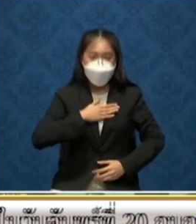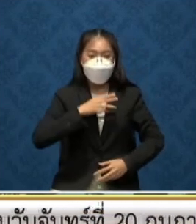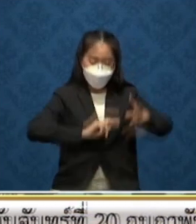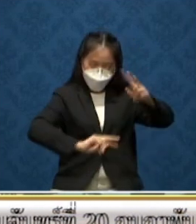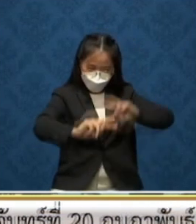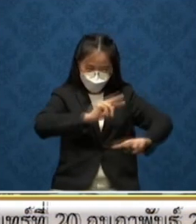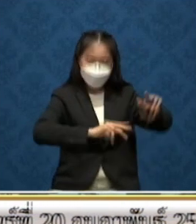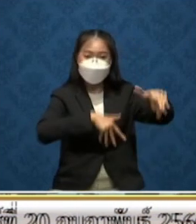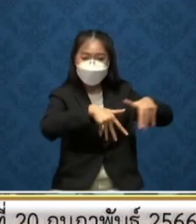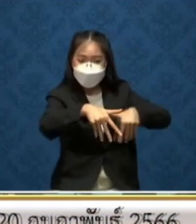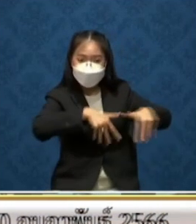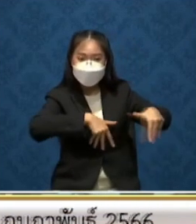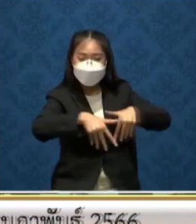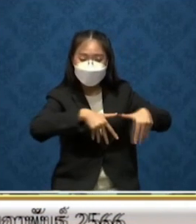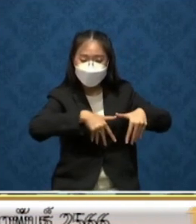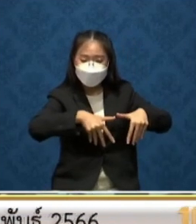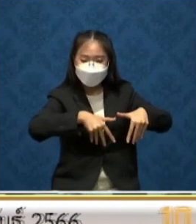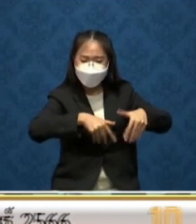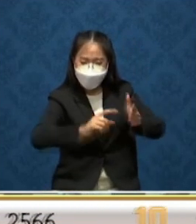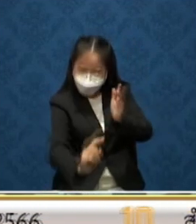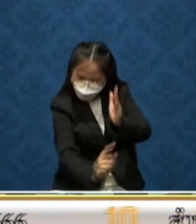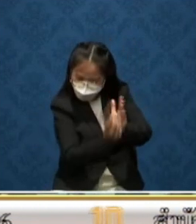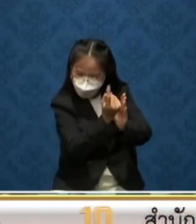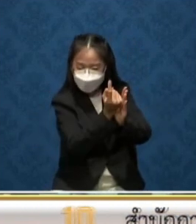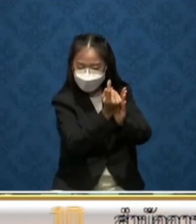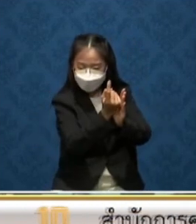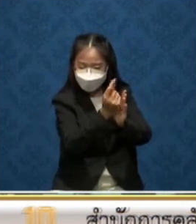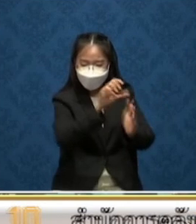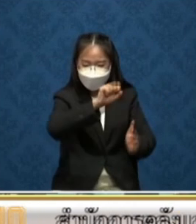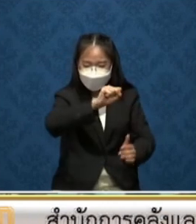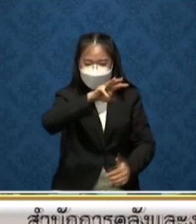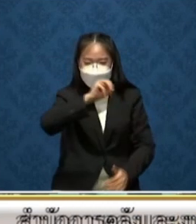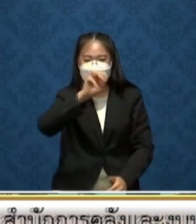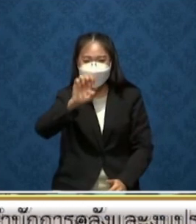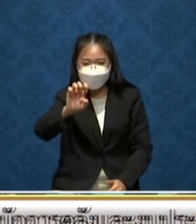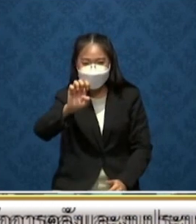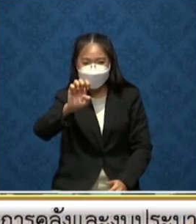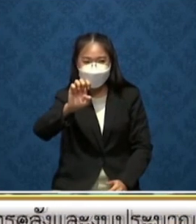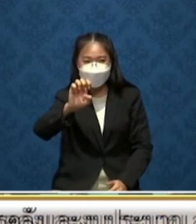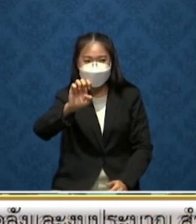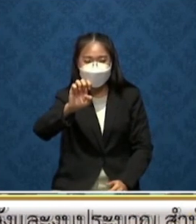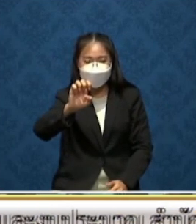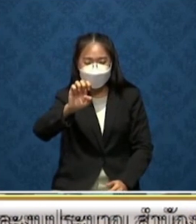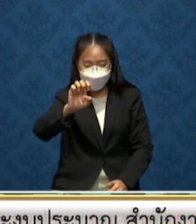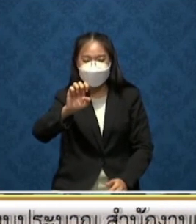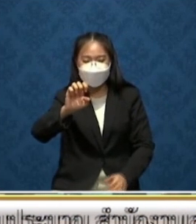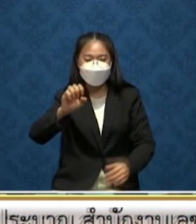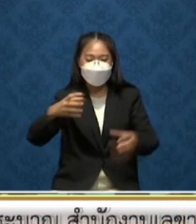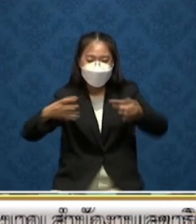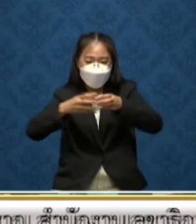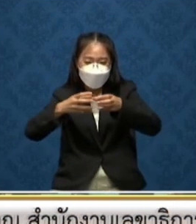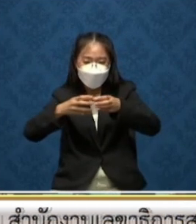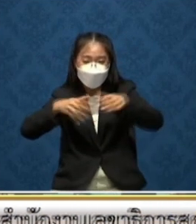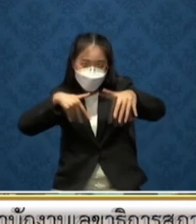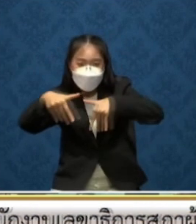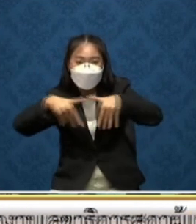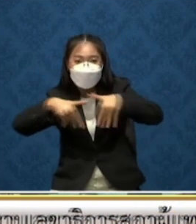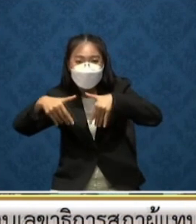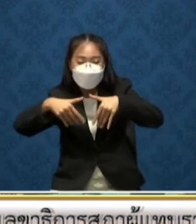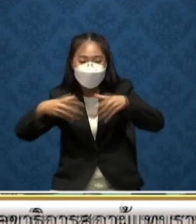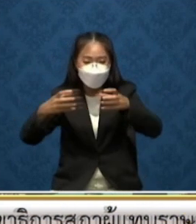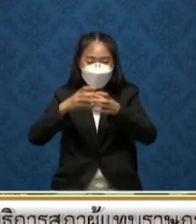ค่ะว่าหลังจากที่คุณเบนถูกคุมตัวและสอบปากคำนานกว่า5ชั่วโมงจนถึงเวลา16:00 ตำรวจไซเ